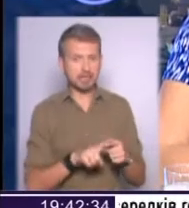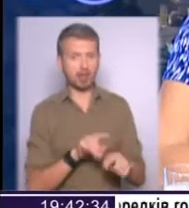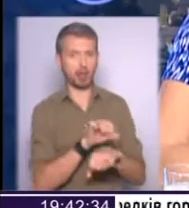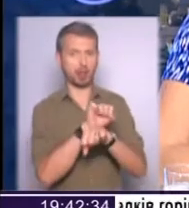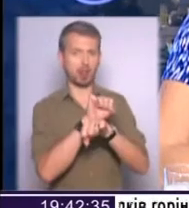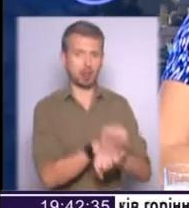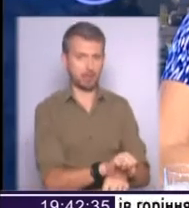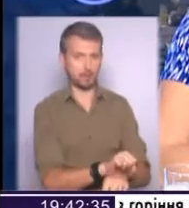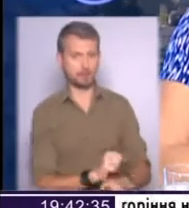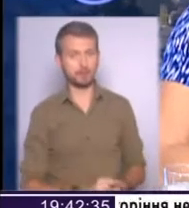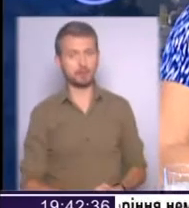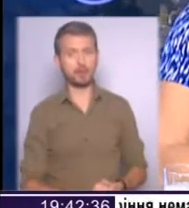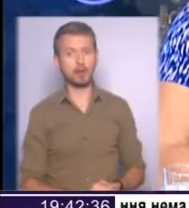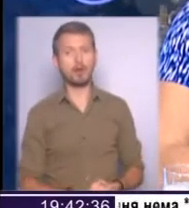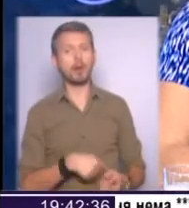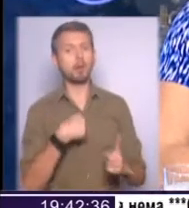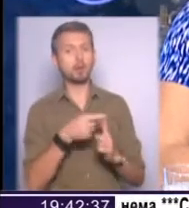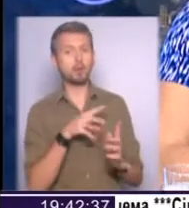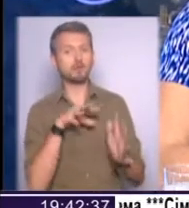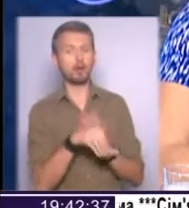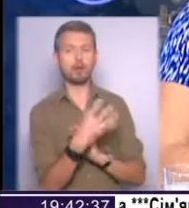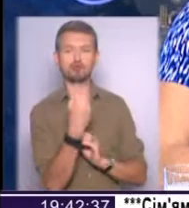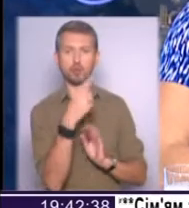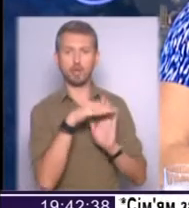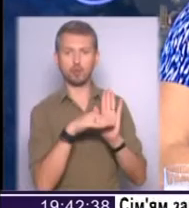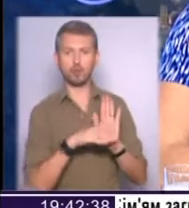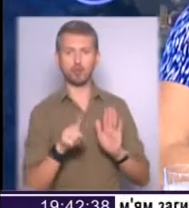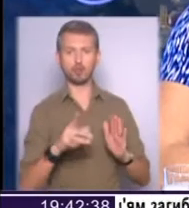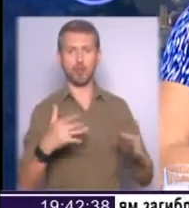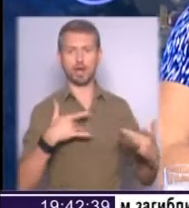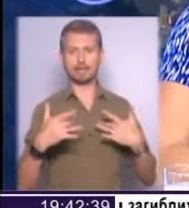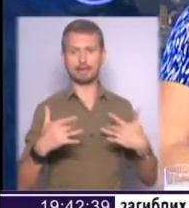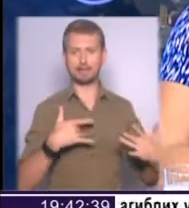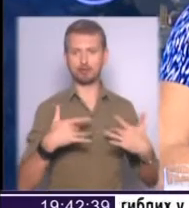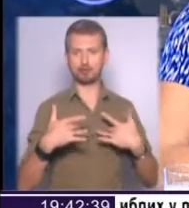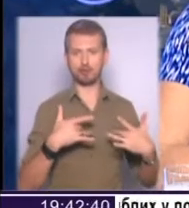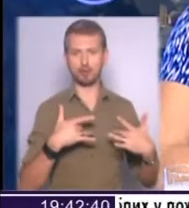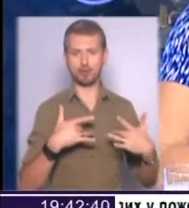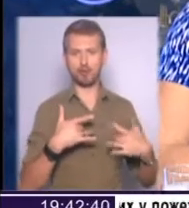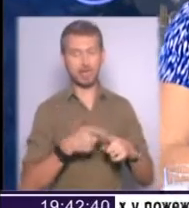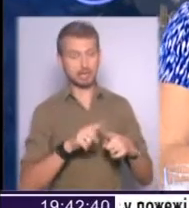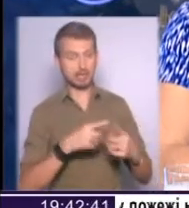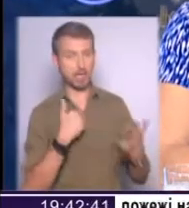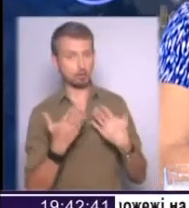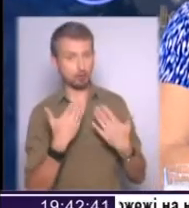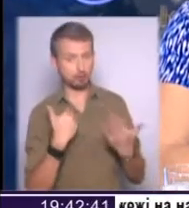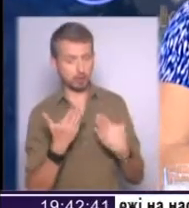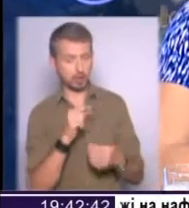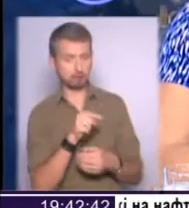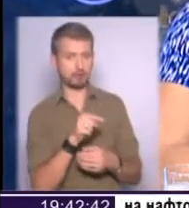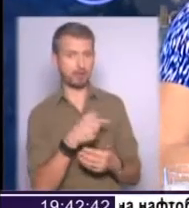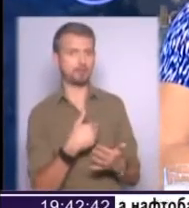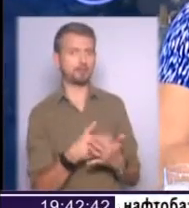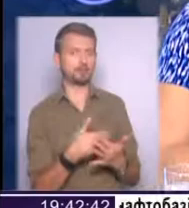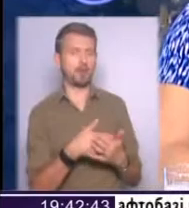Крім того, вводиться ще одна норма про те, що артистично і це стосується цей, так би